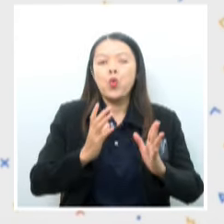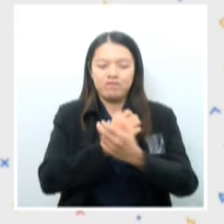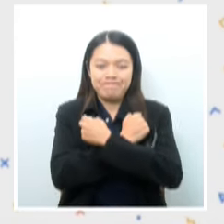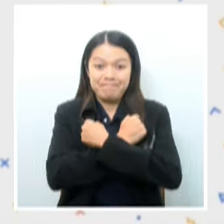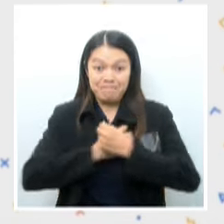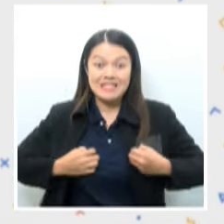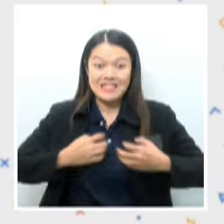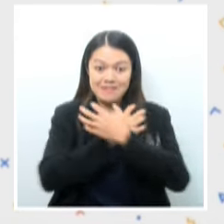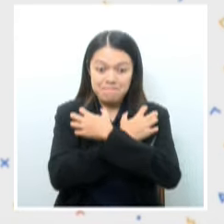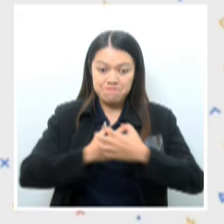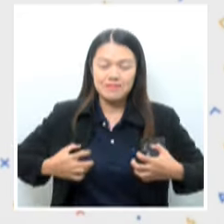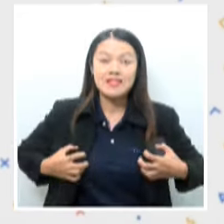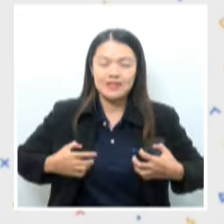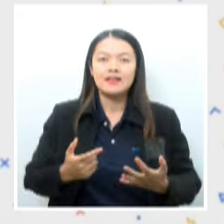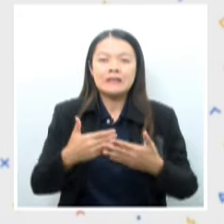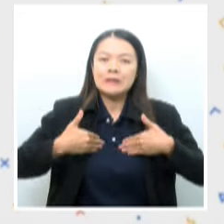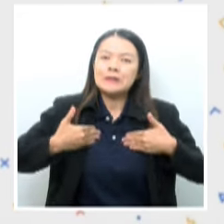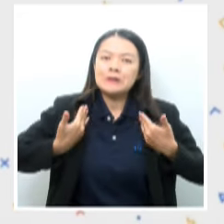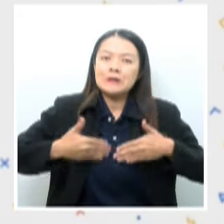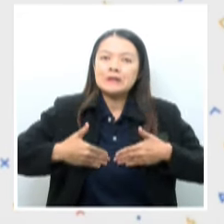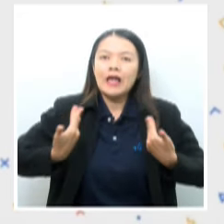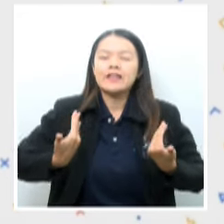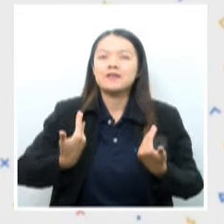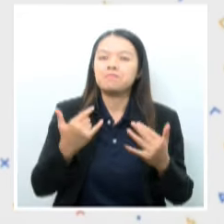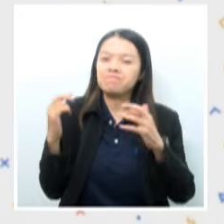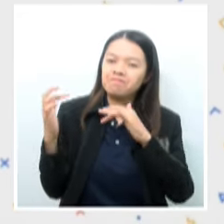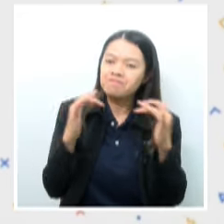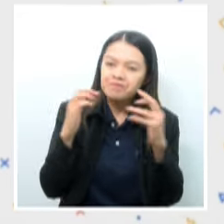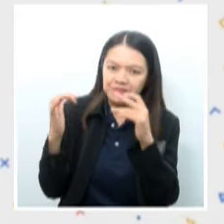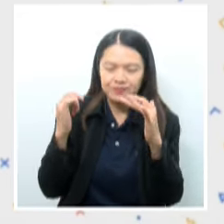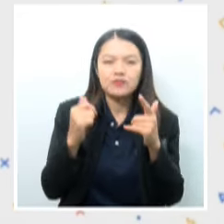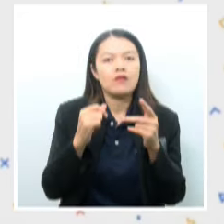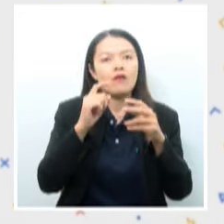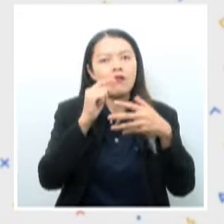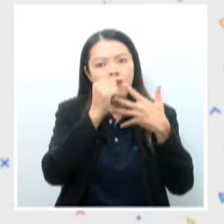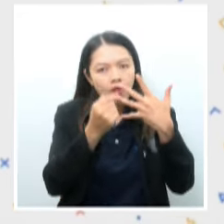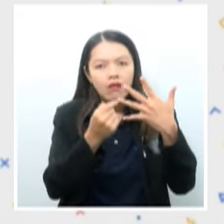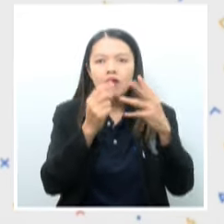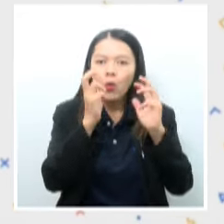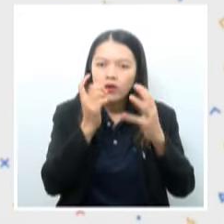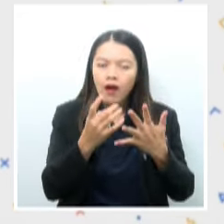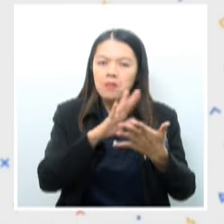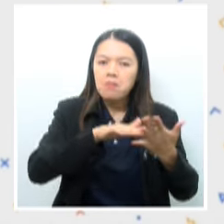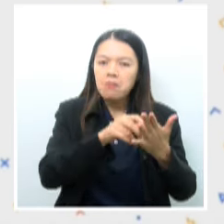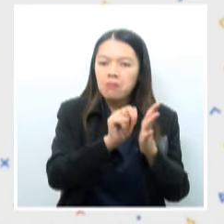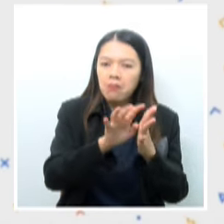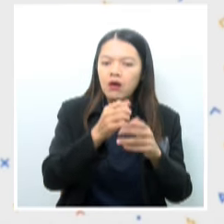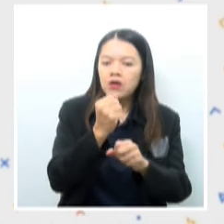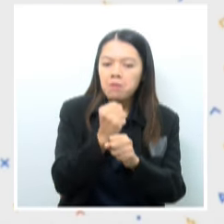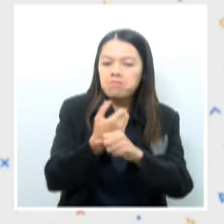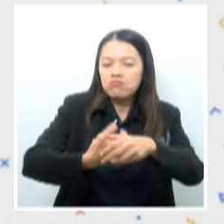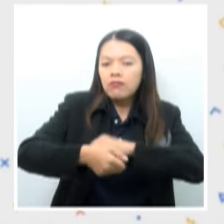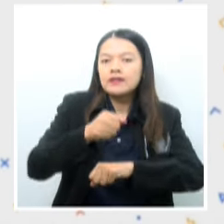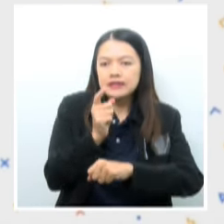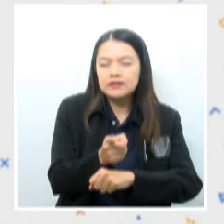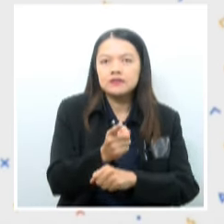ที่ยินดีนะครับที่จะเป็นสะพานเชื่อมนะครับไม่ว่าจะเป็นเรื่องต่างๆนำนโยบายสู่การปฏิบัติหรือ